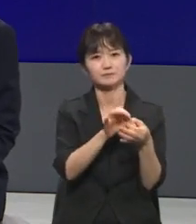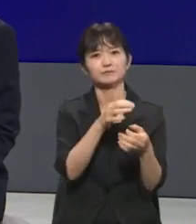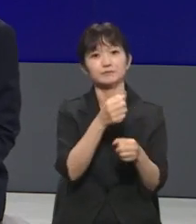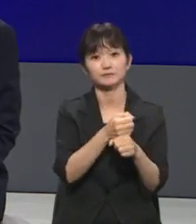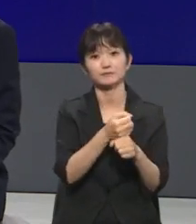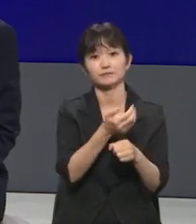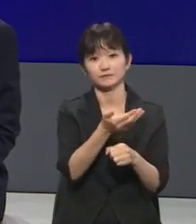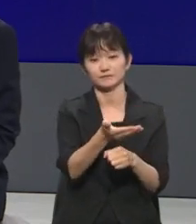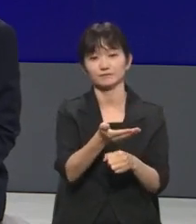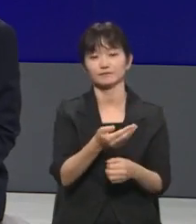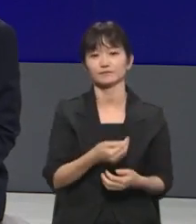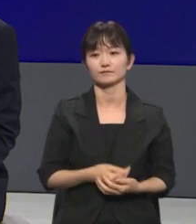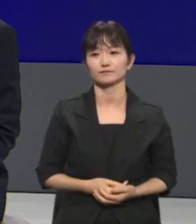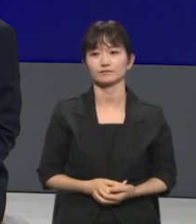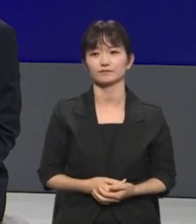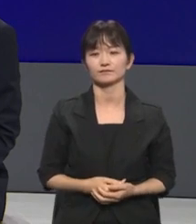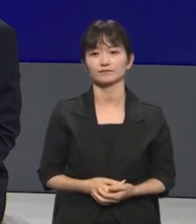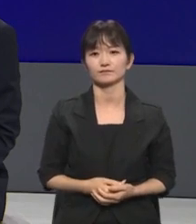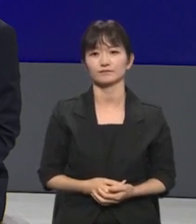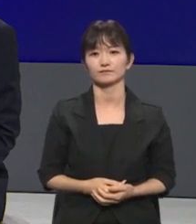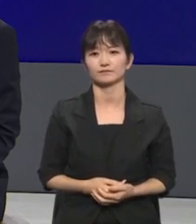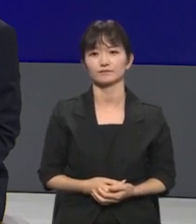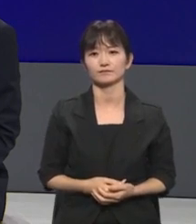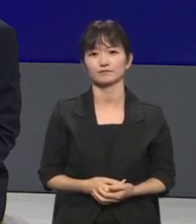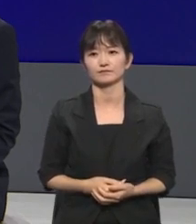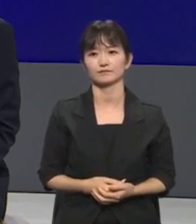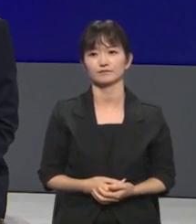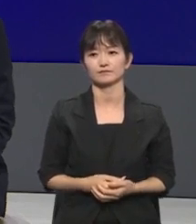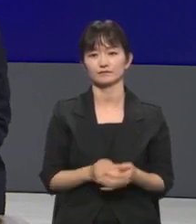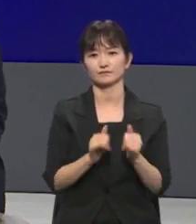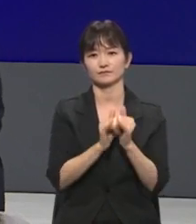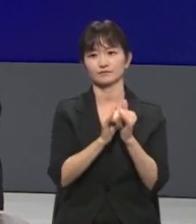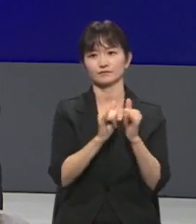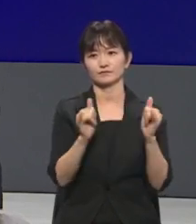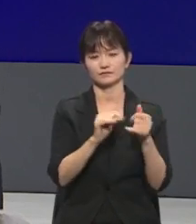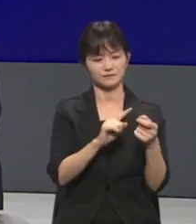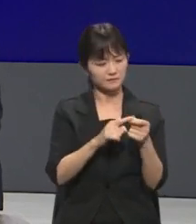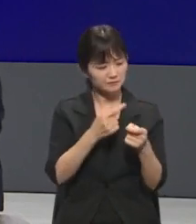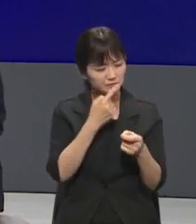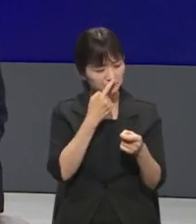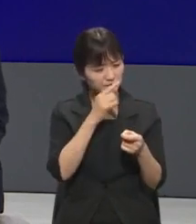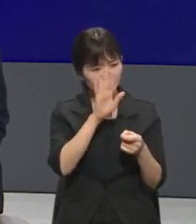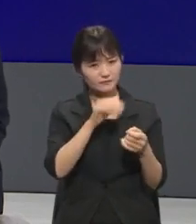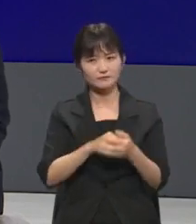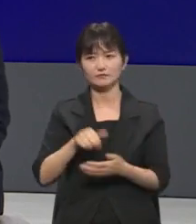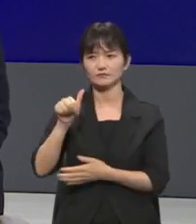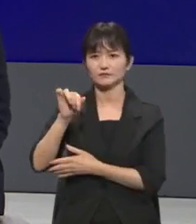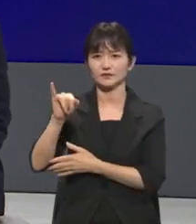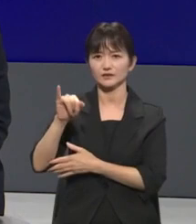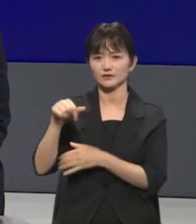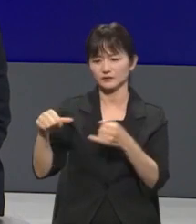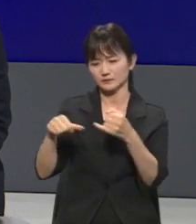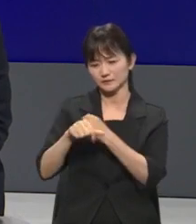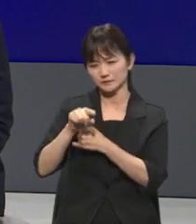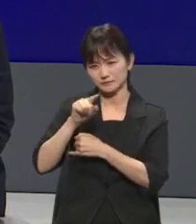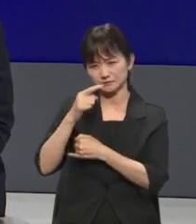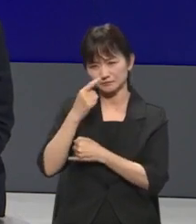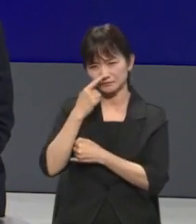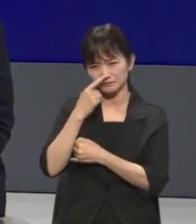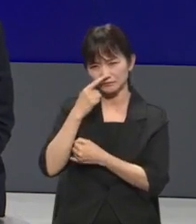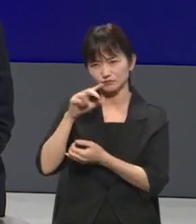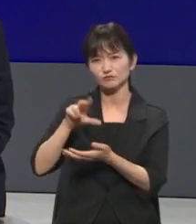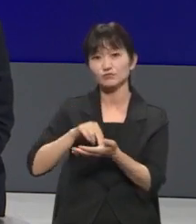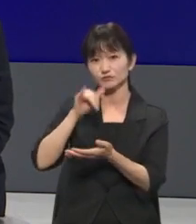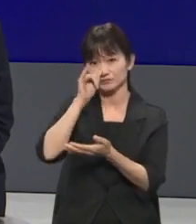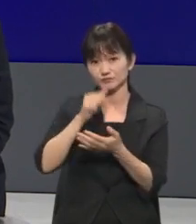만들어준다 이렇게 전하고 있습니다. 근데 아무래도 이 사랑은 글로 배우는 게 아니잖아요. 그렇죠. AI로 배우면 좀 부작용이 있을 것 같은데요. 맞아요. 아무래도